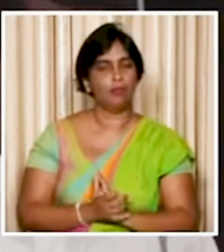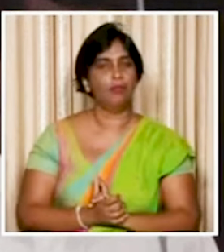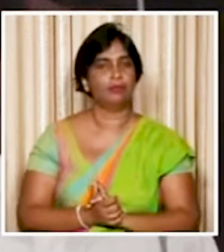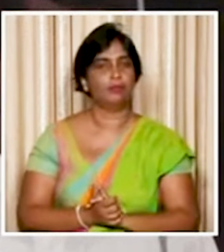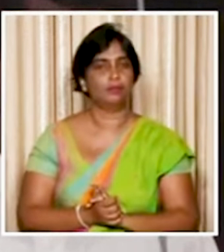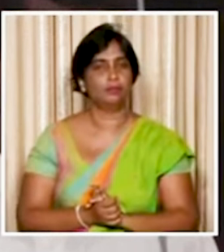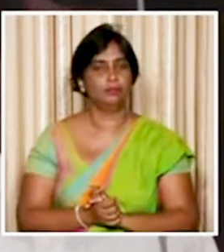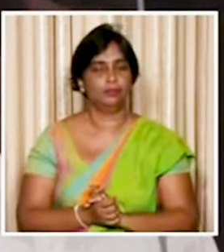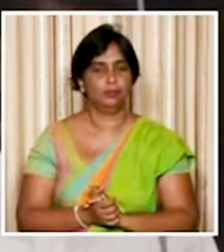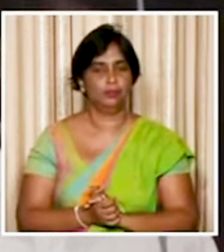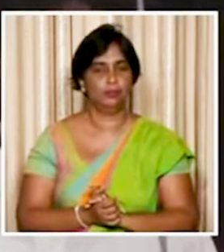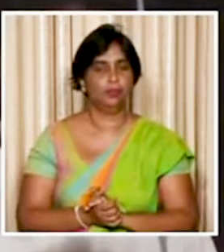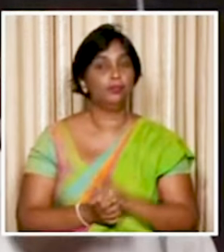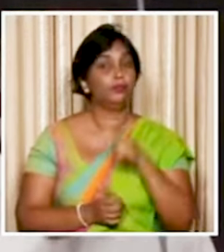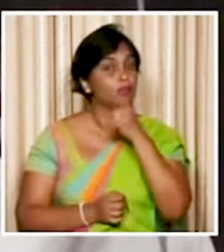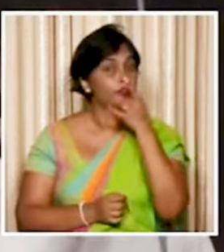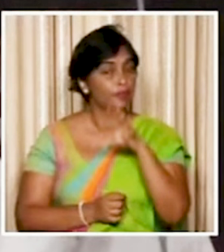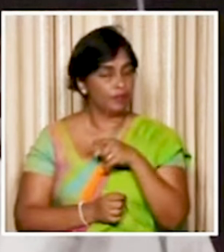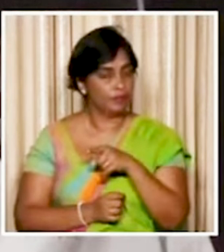அவர்களை